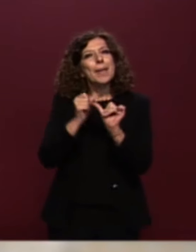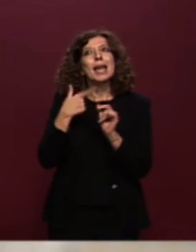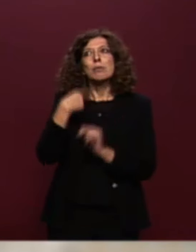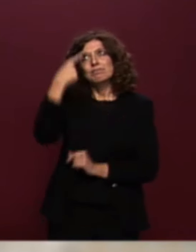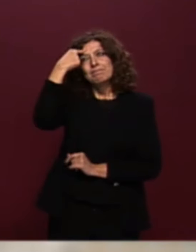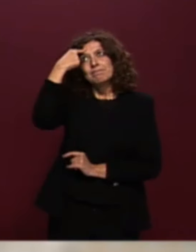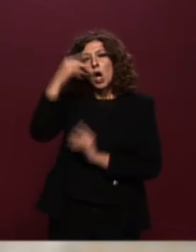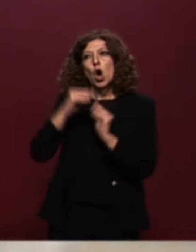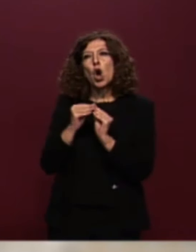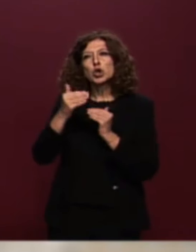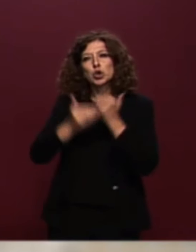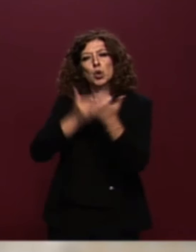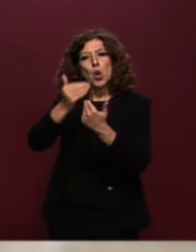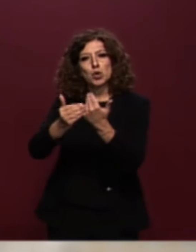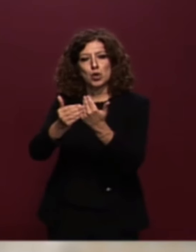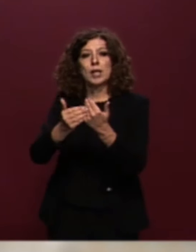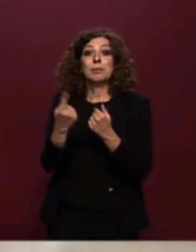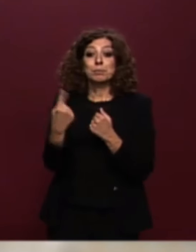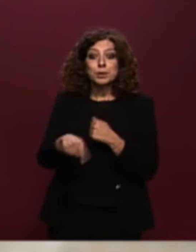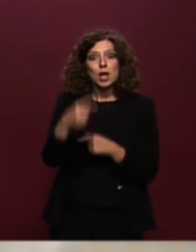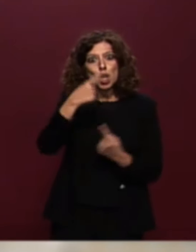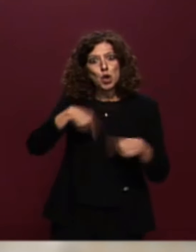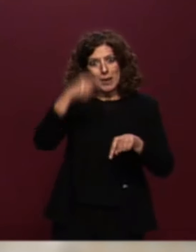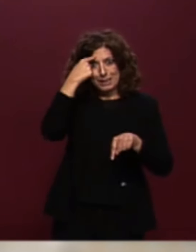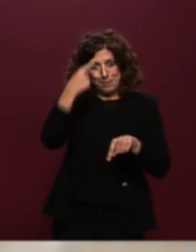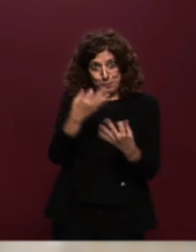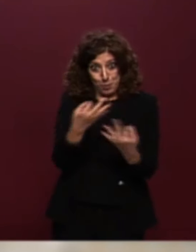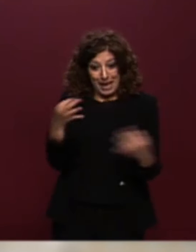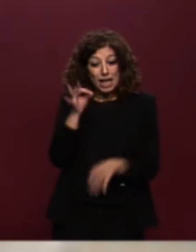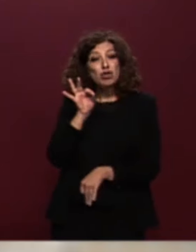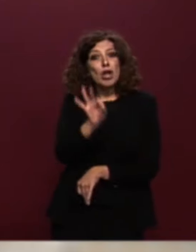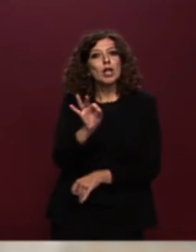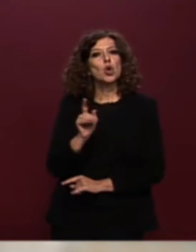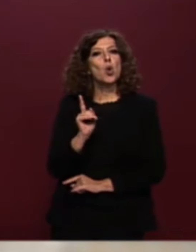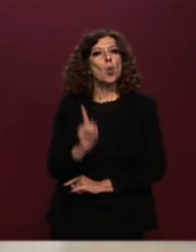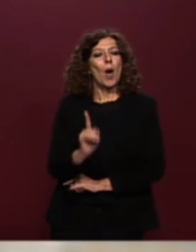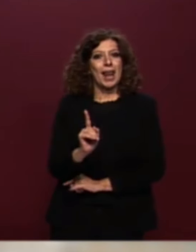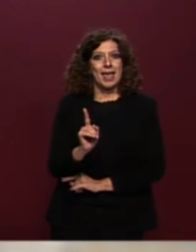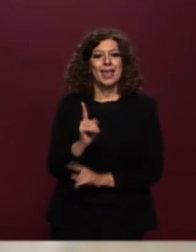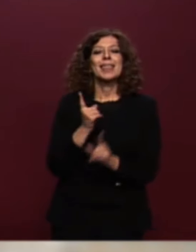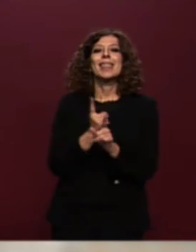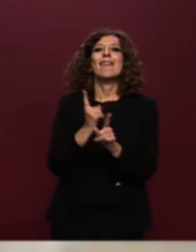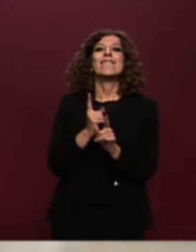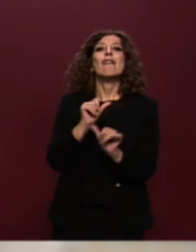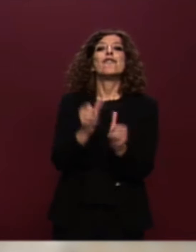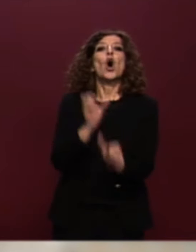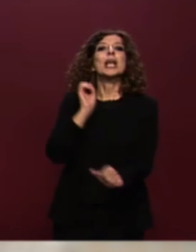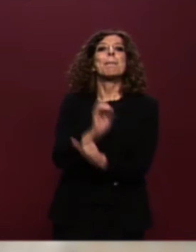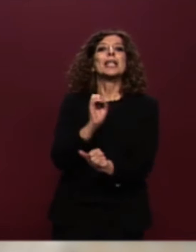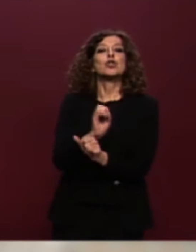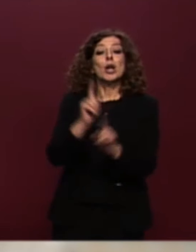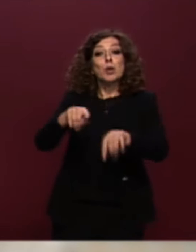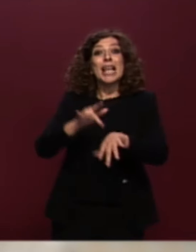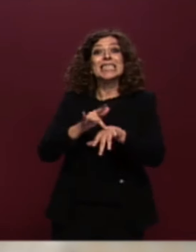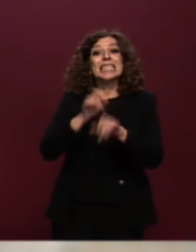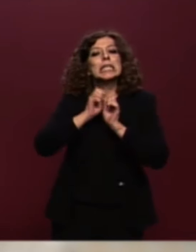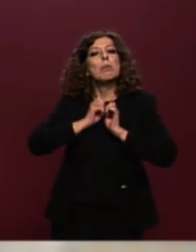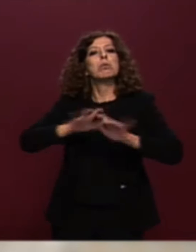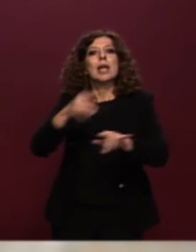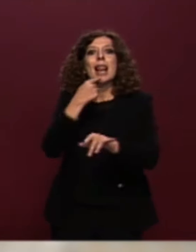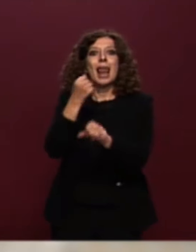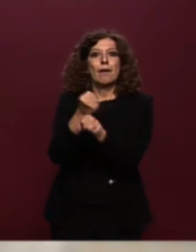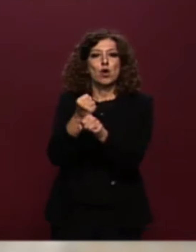l'obiettivo che ci diamo. Sappiamo che un pilastro centrale di questa lotta deve essere la formazione e la sensibilizzazione di chi lavora. Una